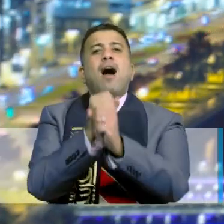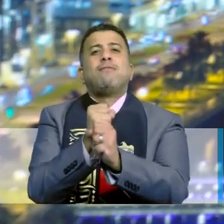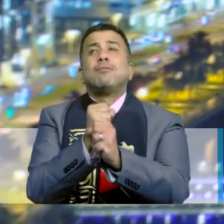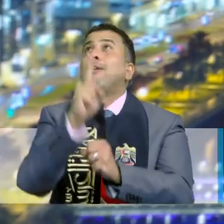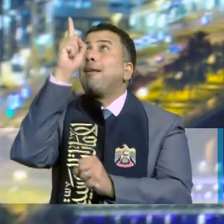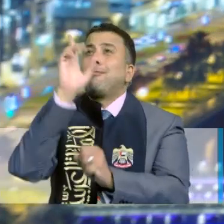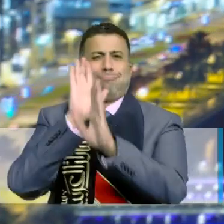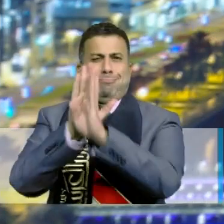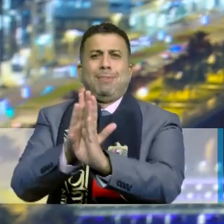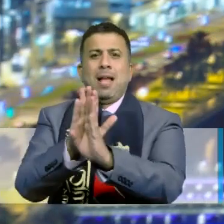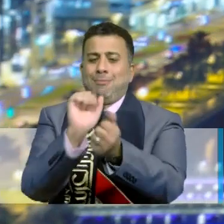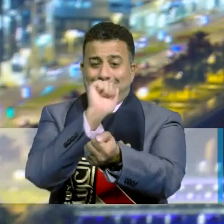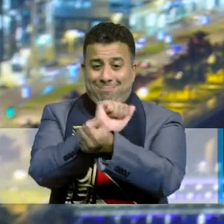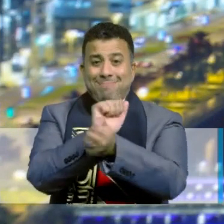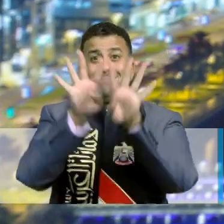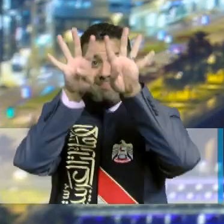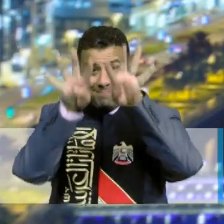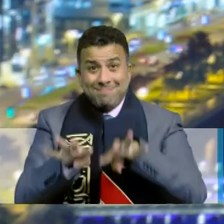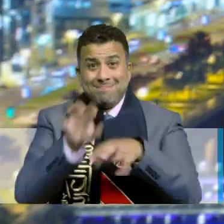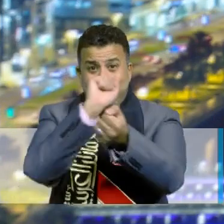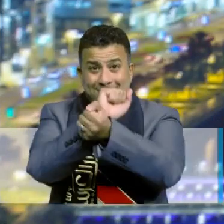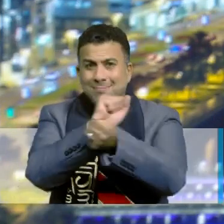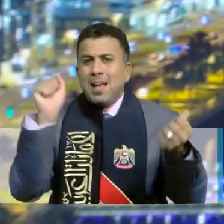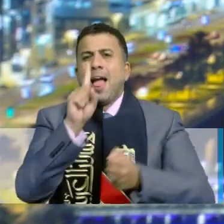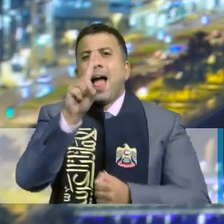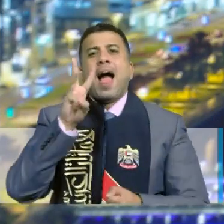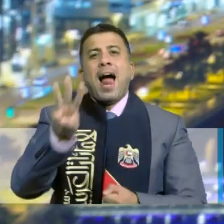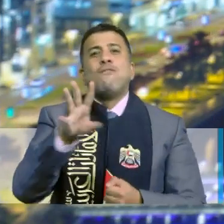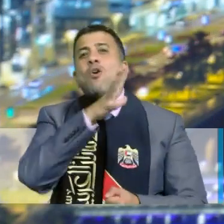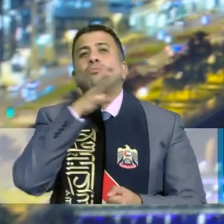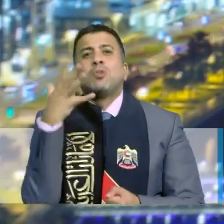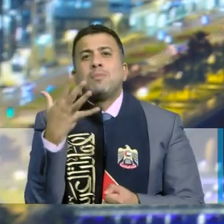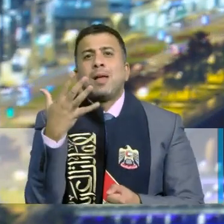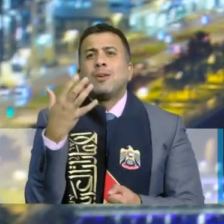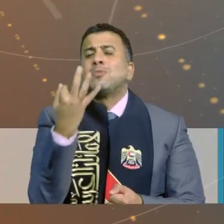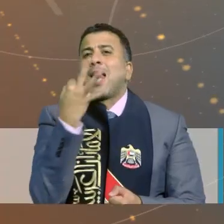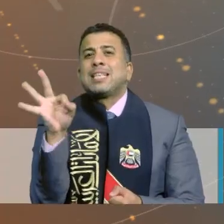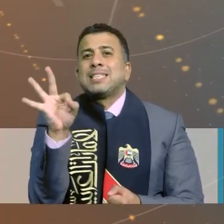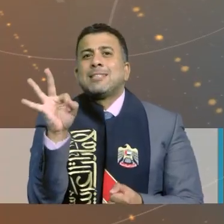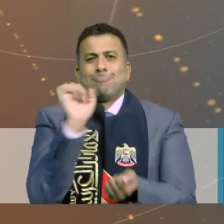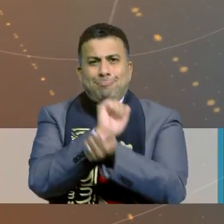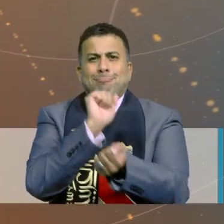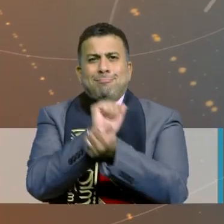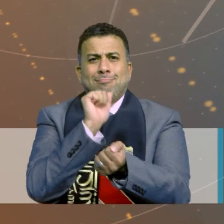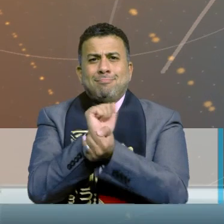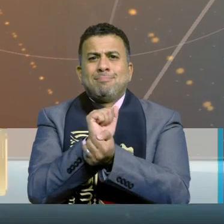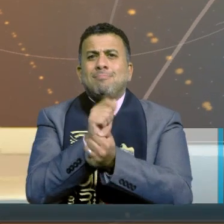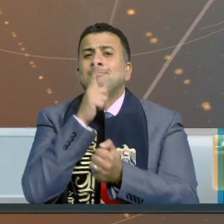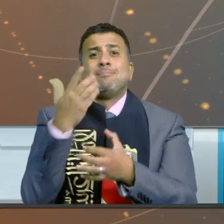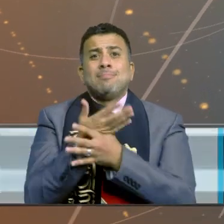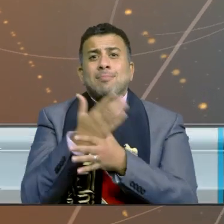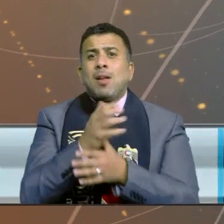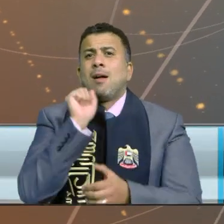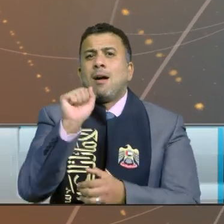حفظه الله ورعاه للافراج عن 1530 نزيلا في المنشات الاصلاحيه والعقابيه